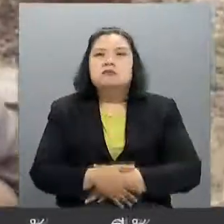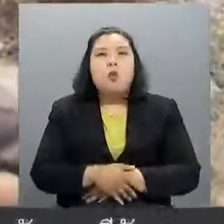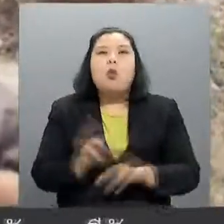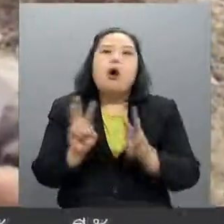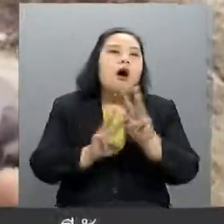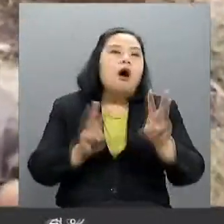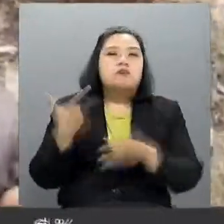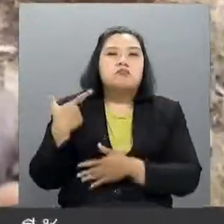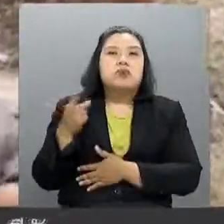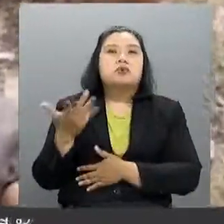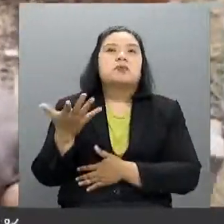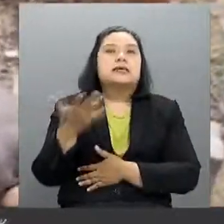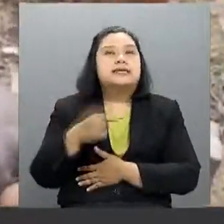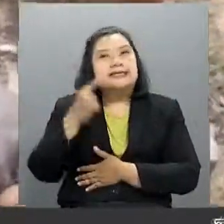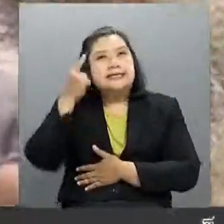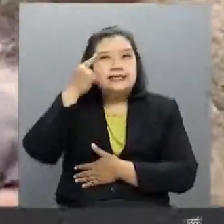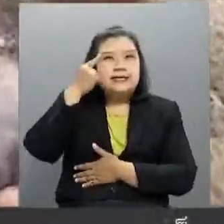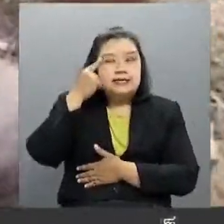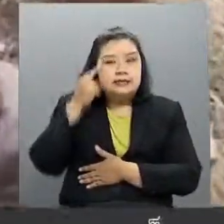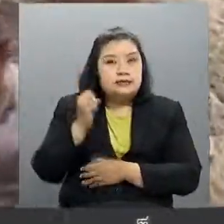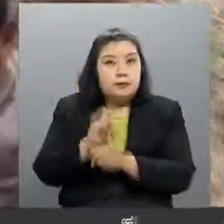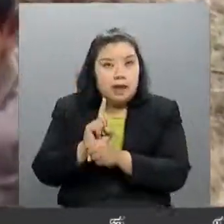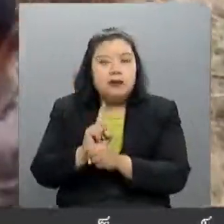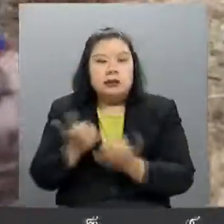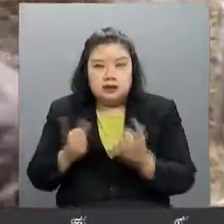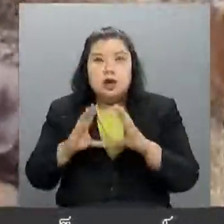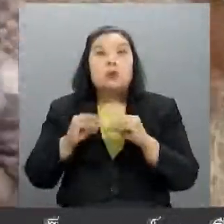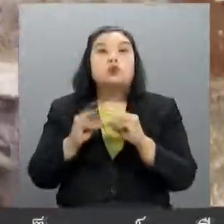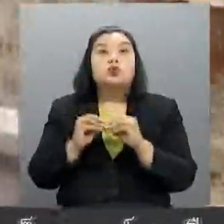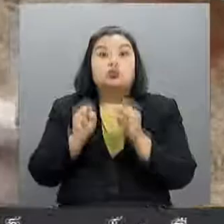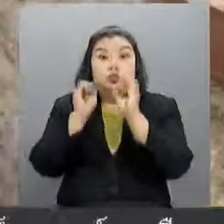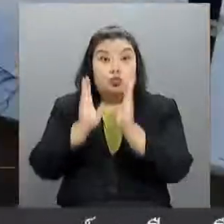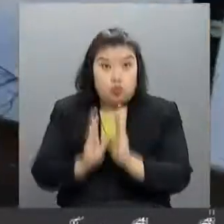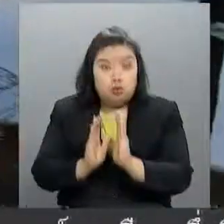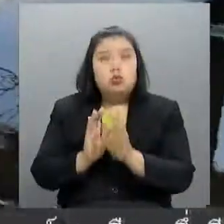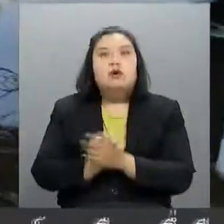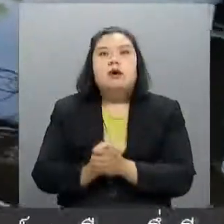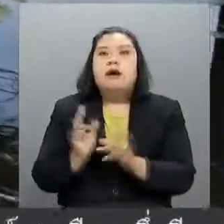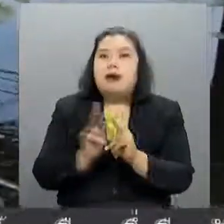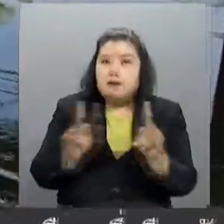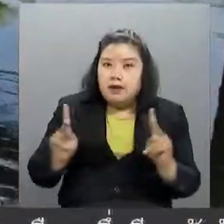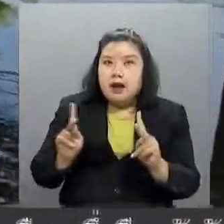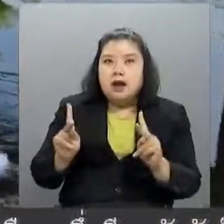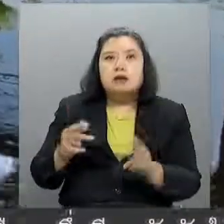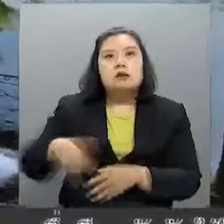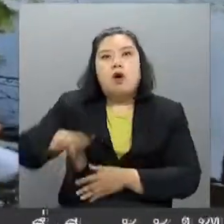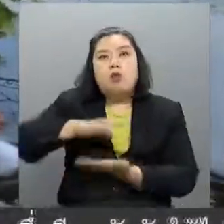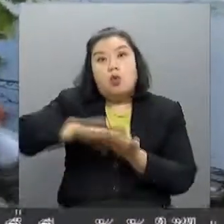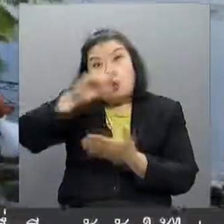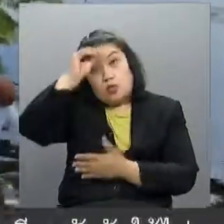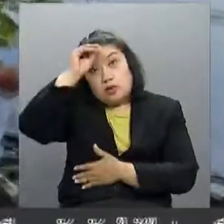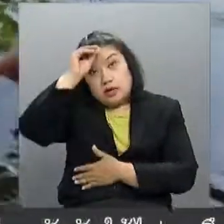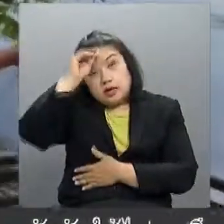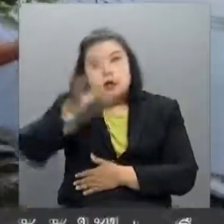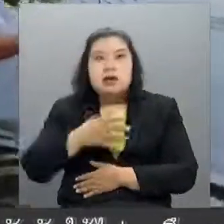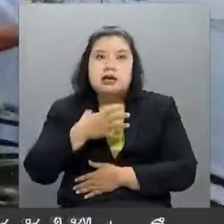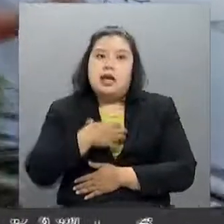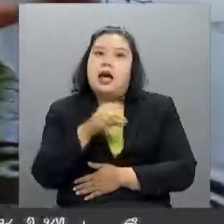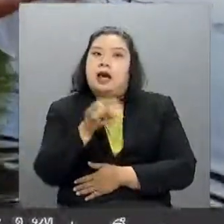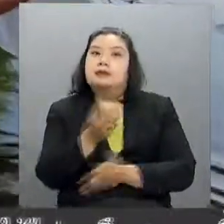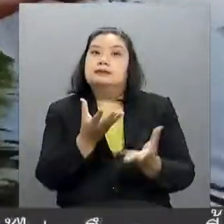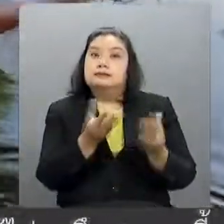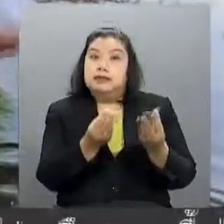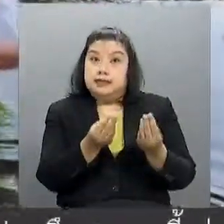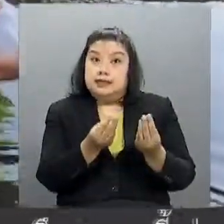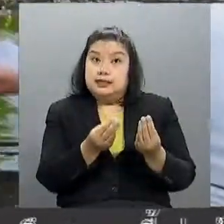โรงเรียนก็ได้ประชุมคณะครูคณะกรรมการสถานศึกษาเพื่อที่จะปรับปรุงพัฒนาพื้น